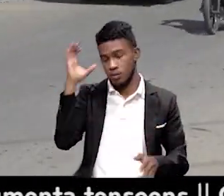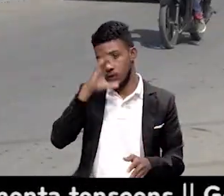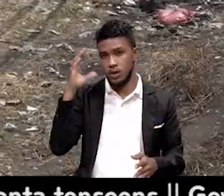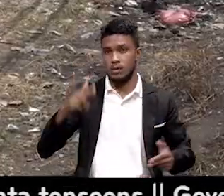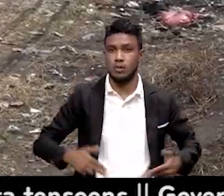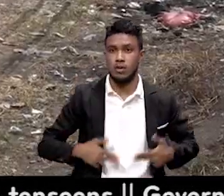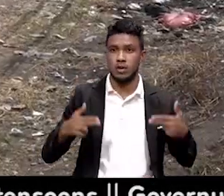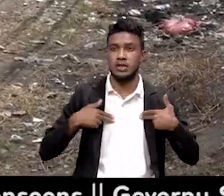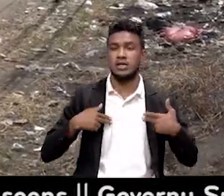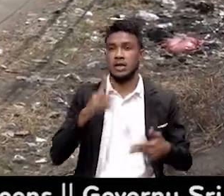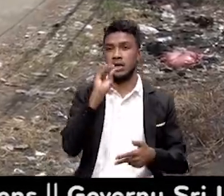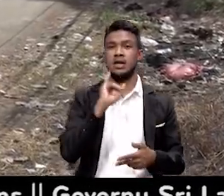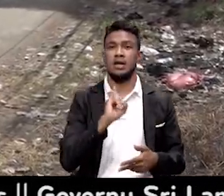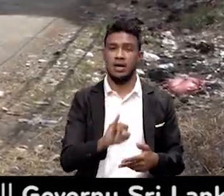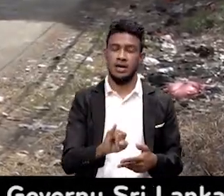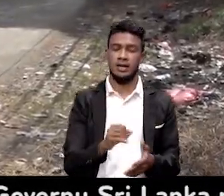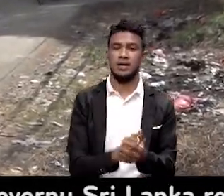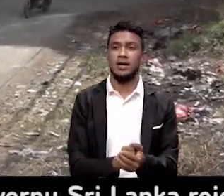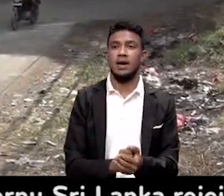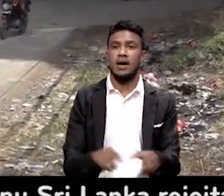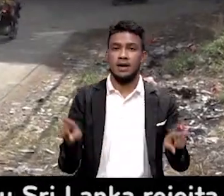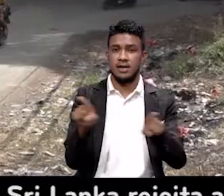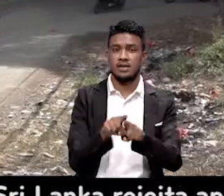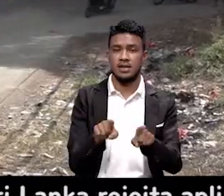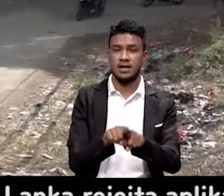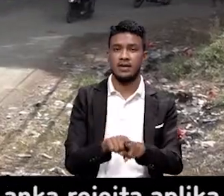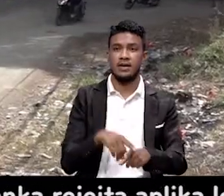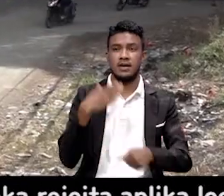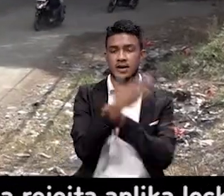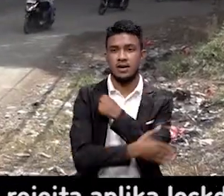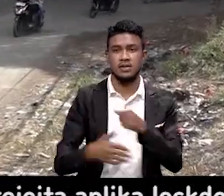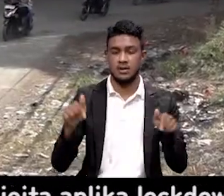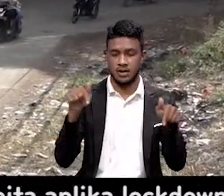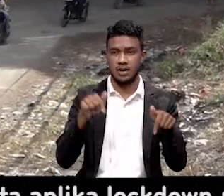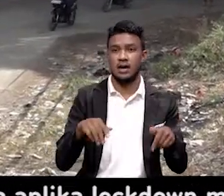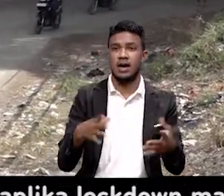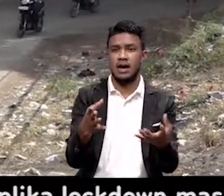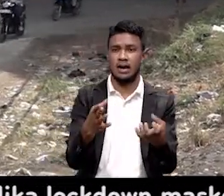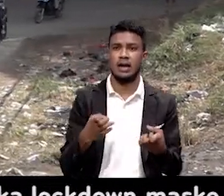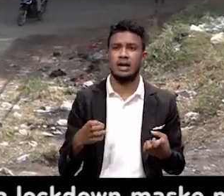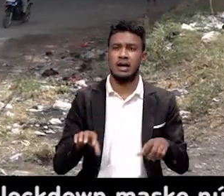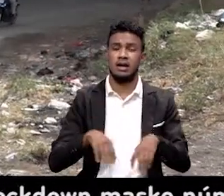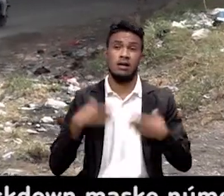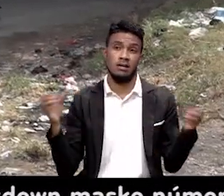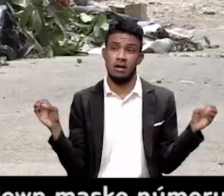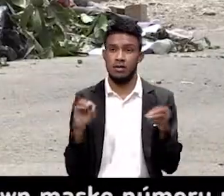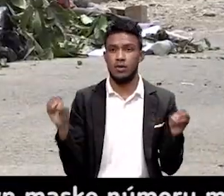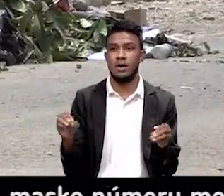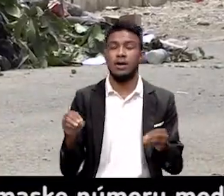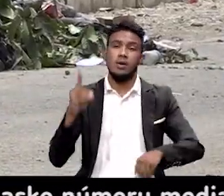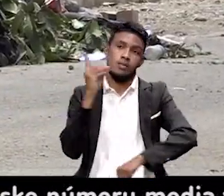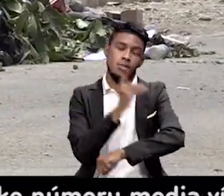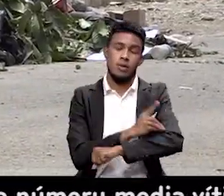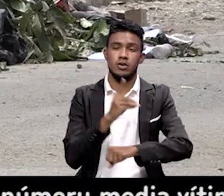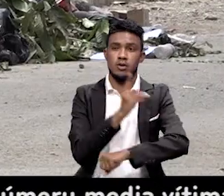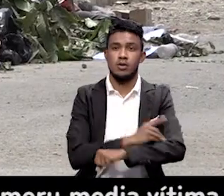nasau ne, liu-liu ya dili, nudar kapital nasau, hakara kalakoi moris lor-lorongian seila